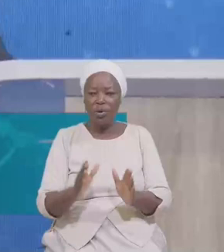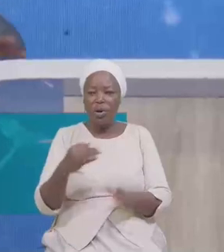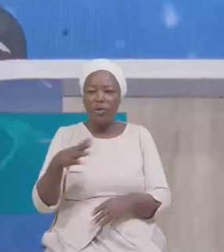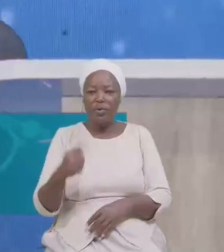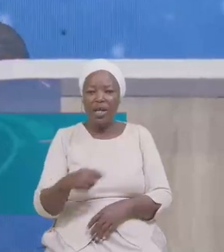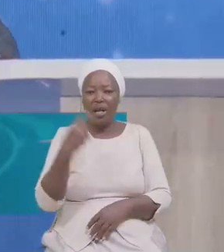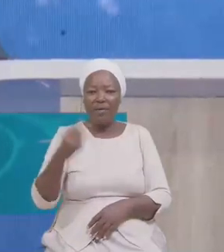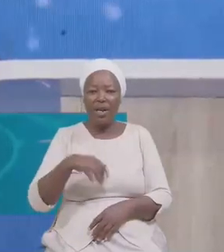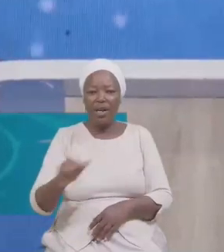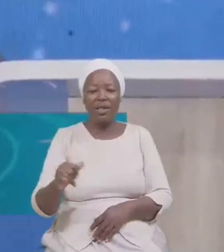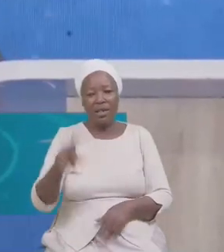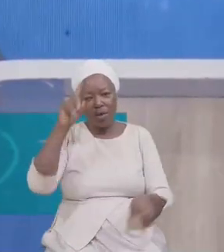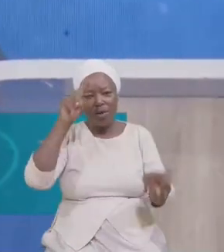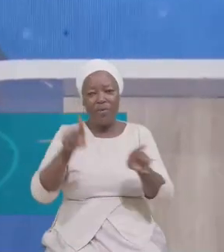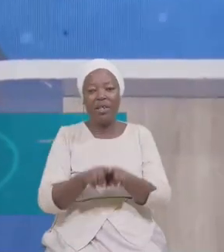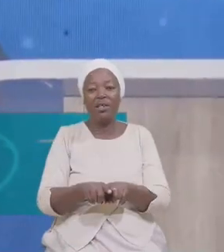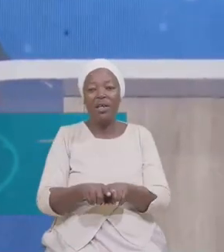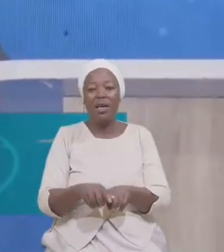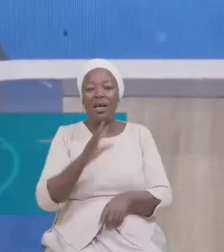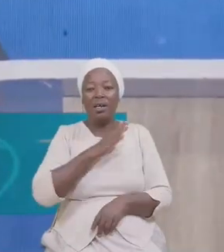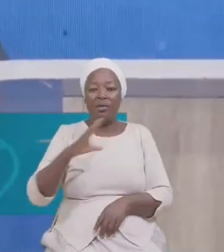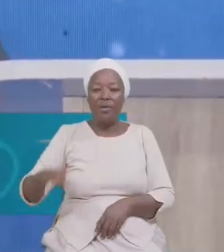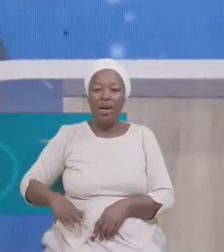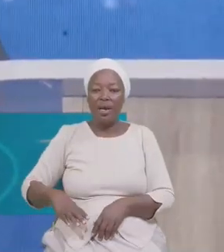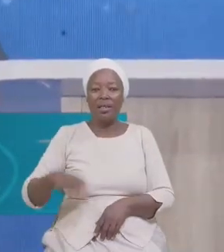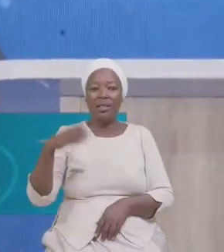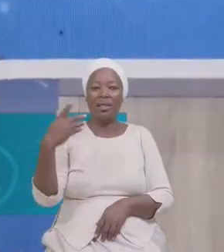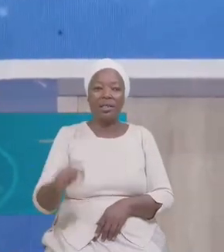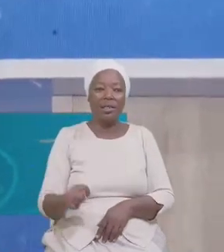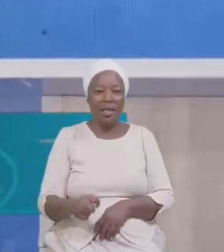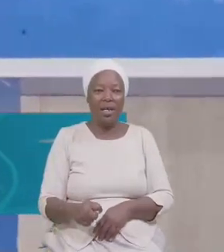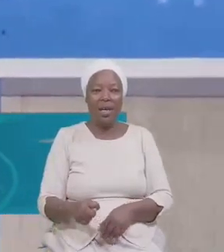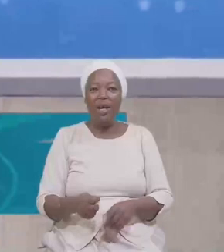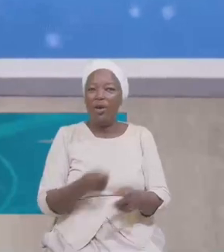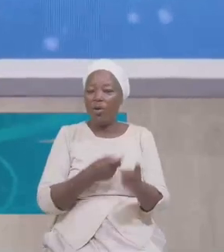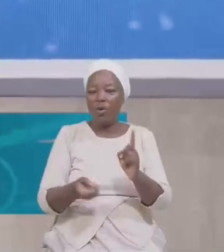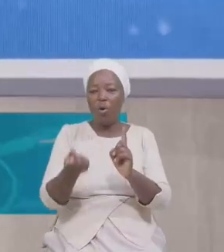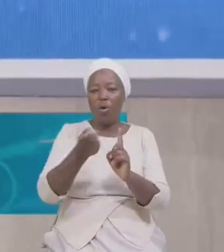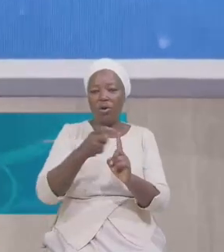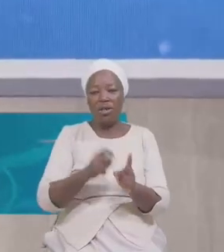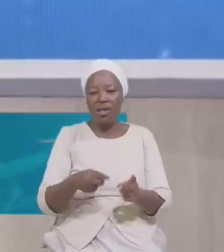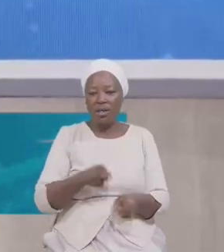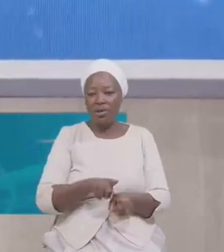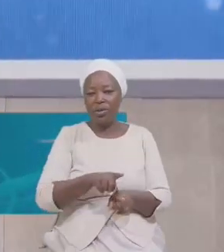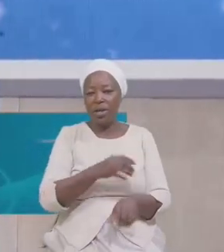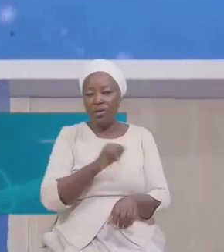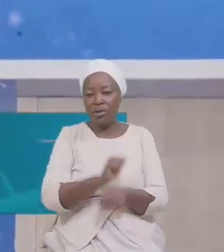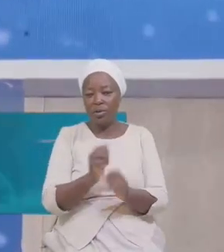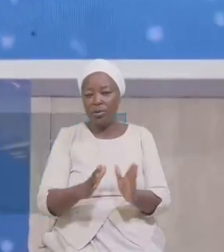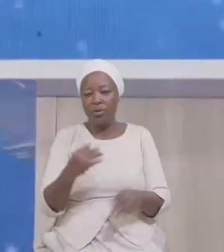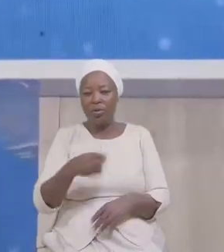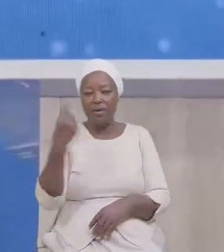éternelle. Christ, la pierre angulaire de l'alliance éternelle. Deuxième point, nous